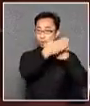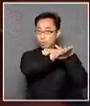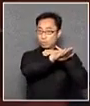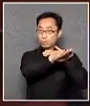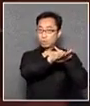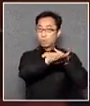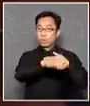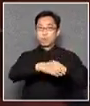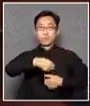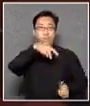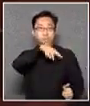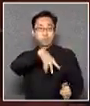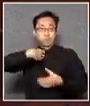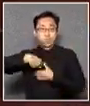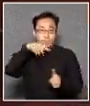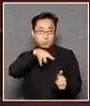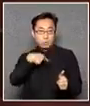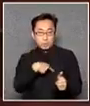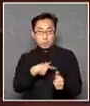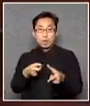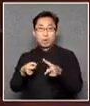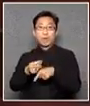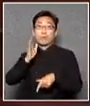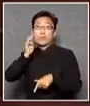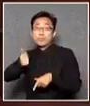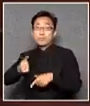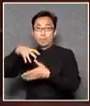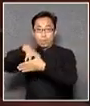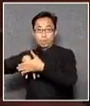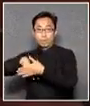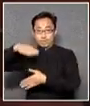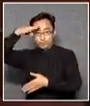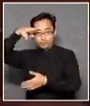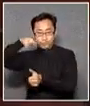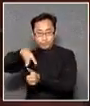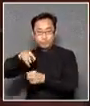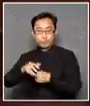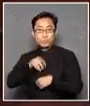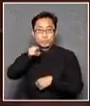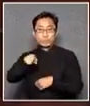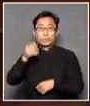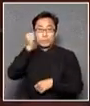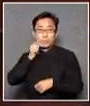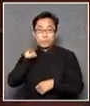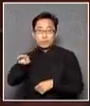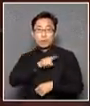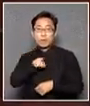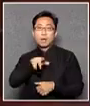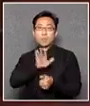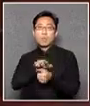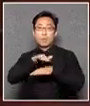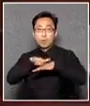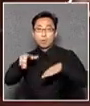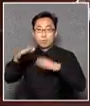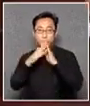要有軍政，公道是對內的，就是警政。你老人家現在是保安局長，我不知道你懂不懂這